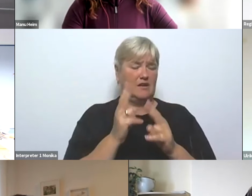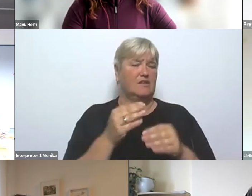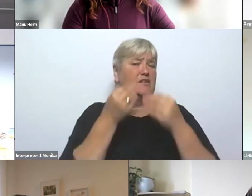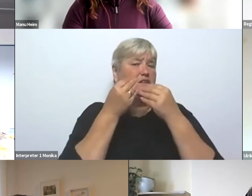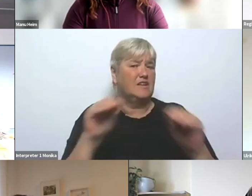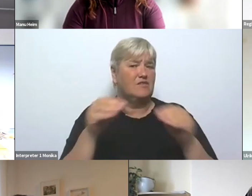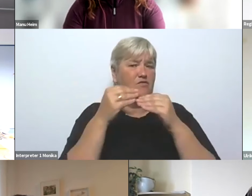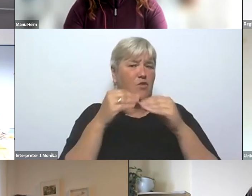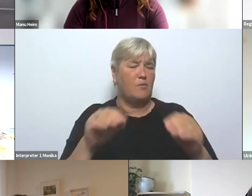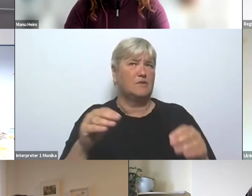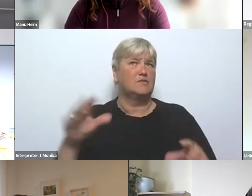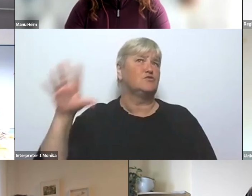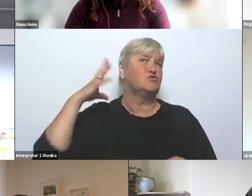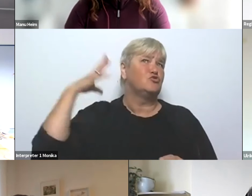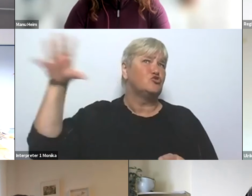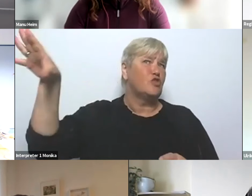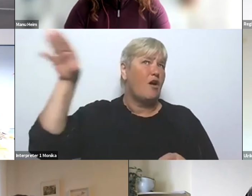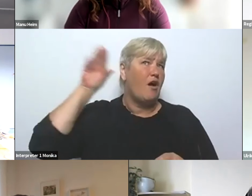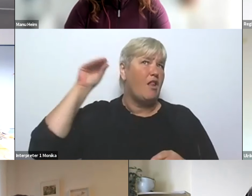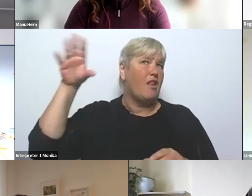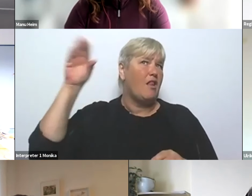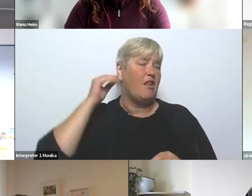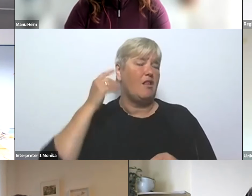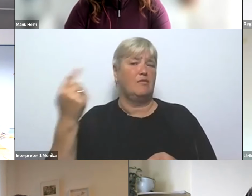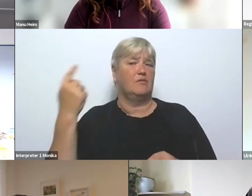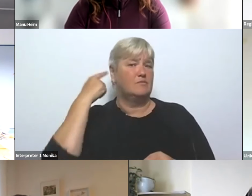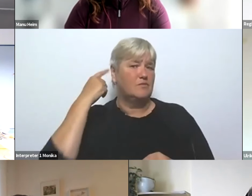Information, Schall direkt zum Ohr